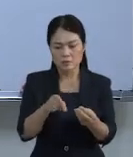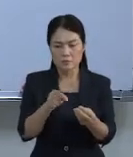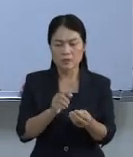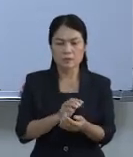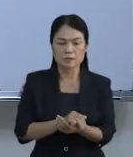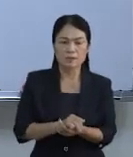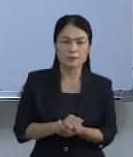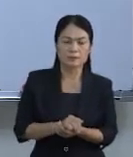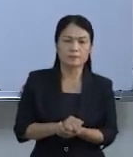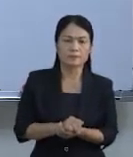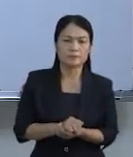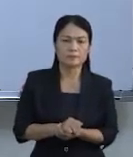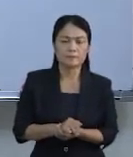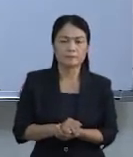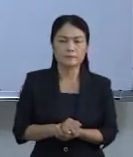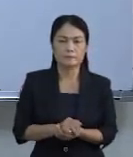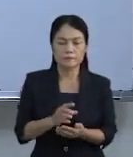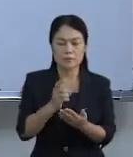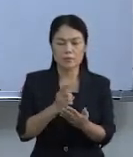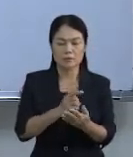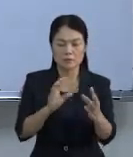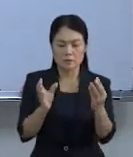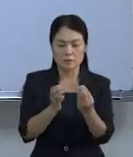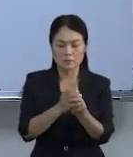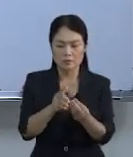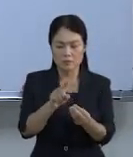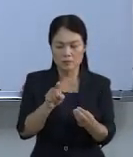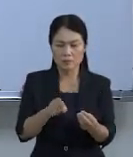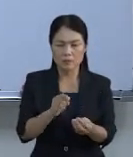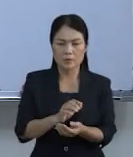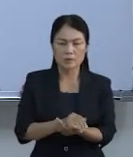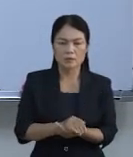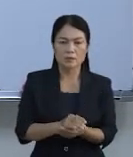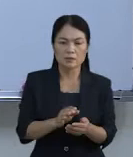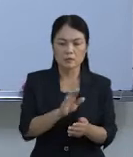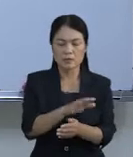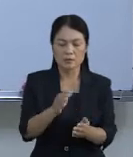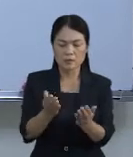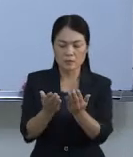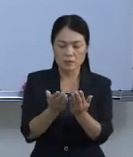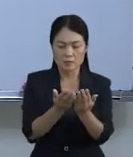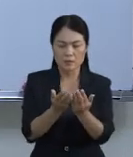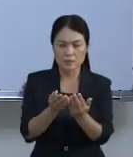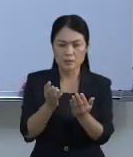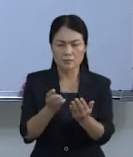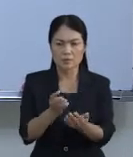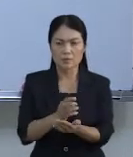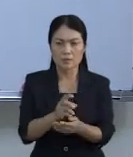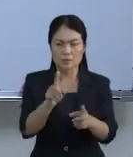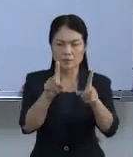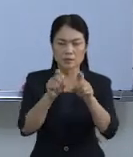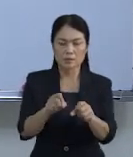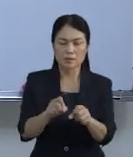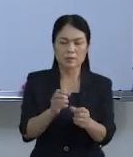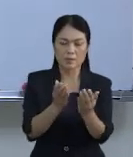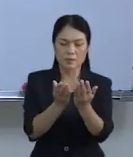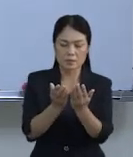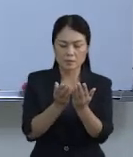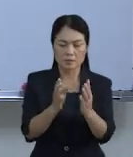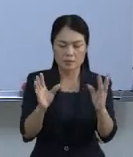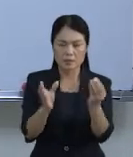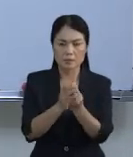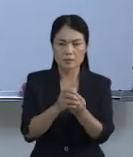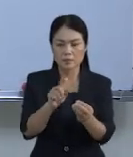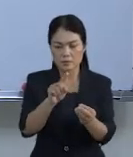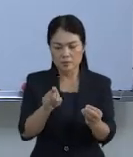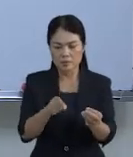và chấm nuôn tu sập hiệp mê riêng chấm nuôn tu sập hiệp còn ăn nữa ăn xả là bỏ ăn mất cái nữa chấm nón tu